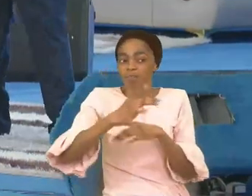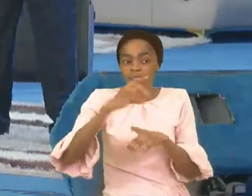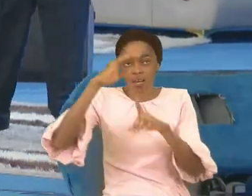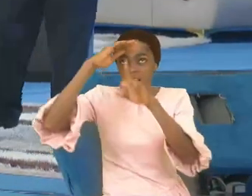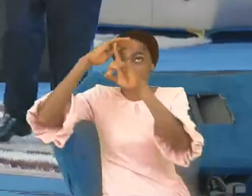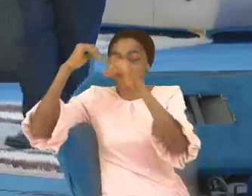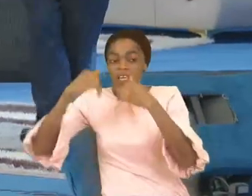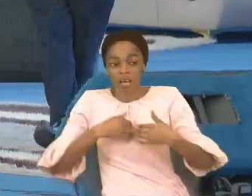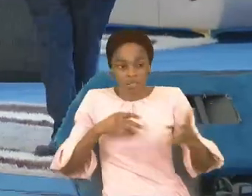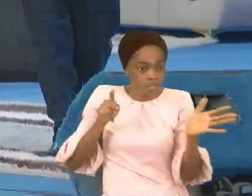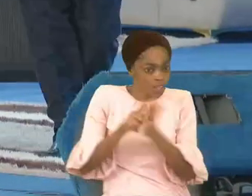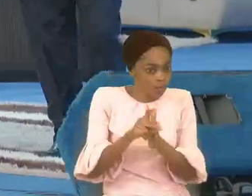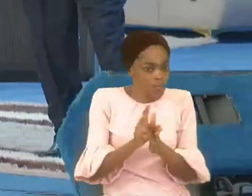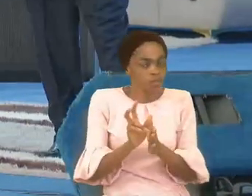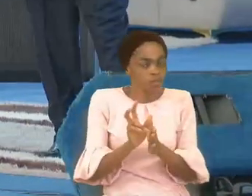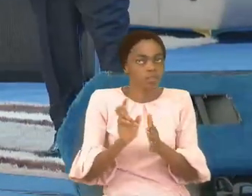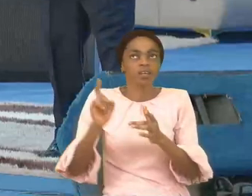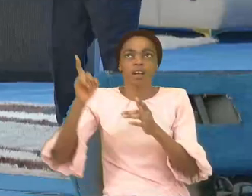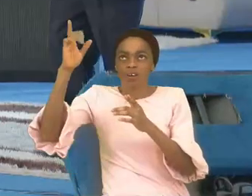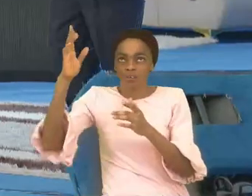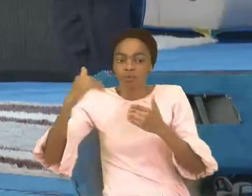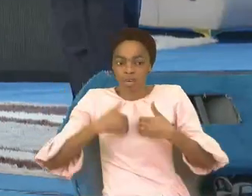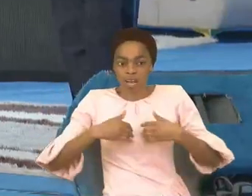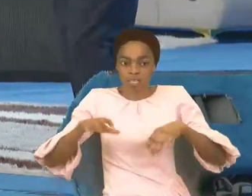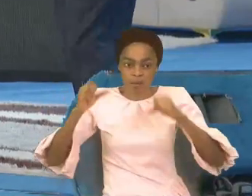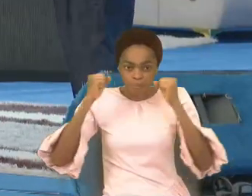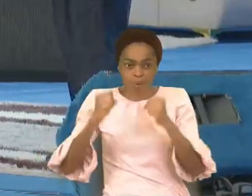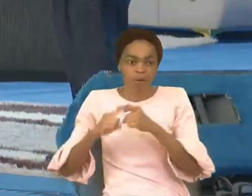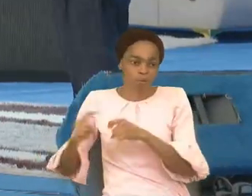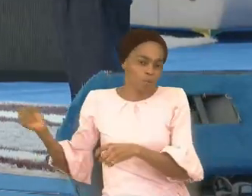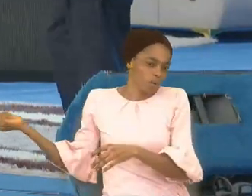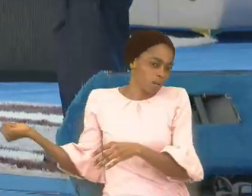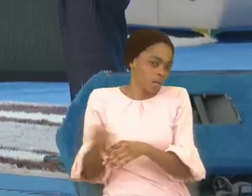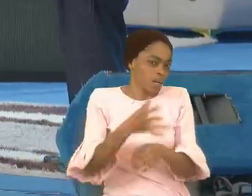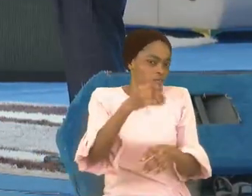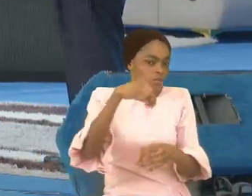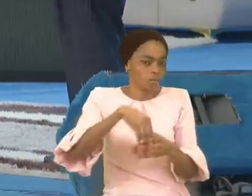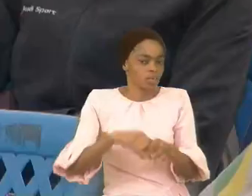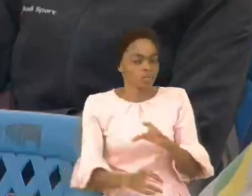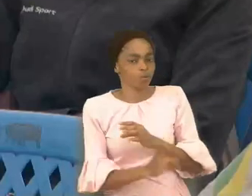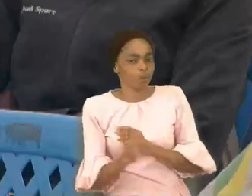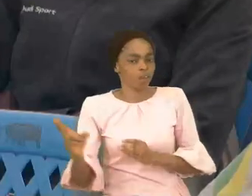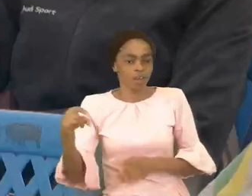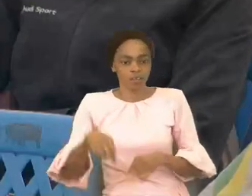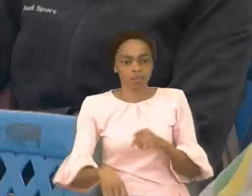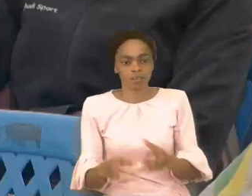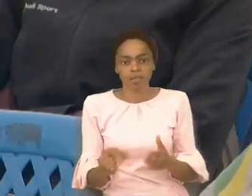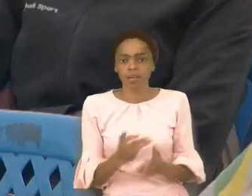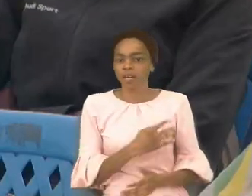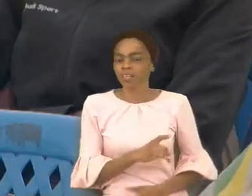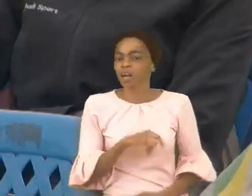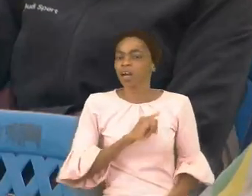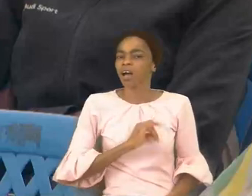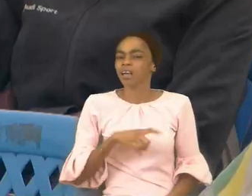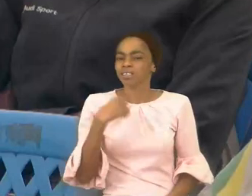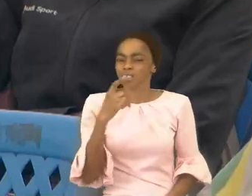jeter dans la géhenne. Oui, je vous le dis, c'est lui que vous devez